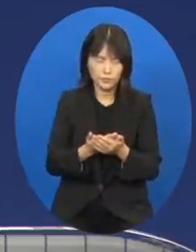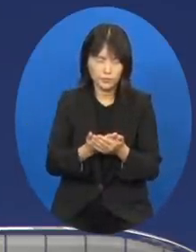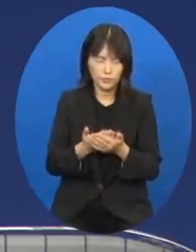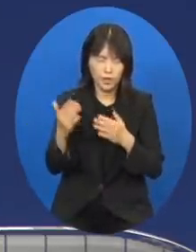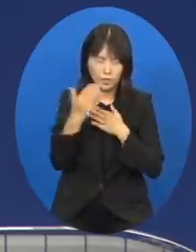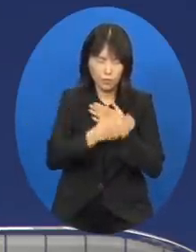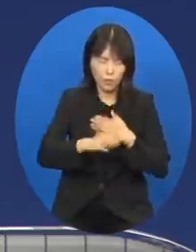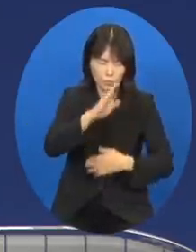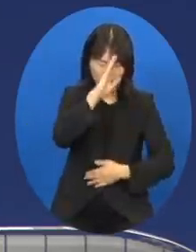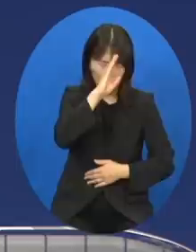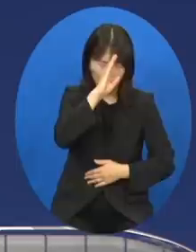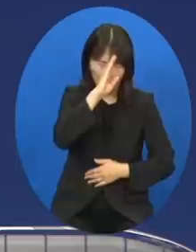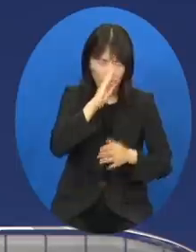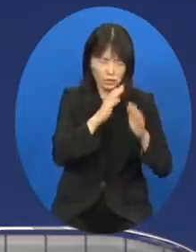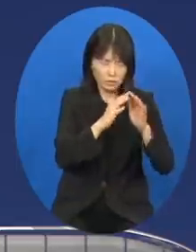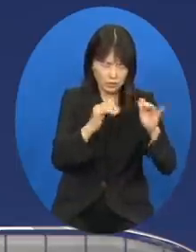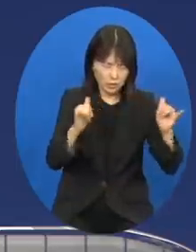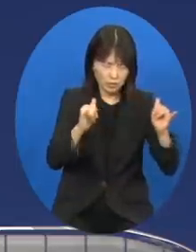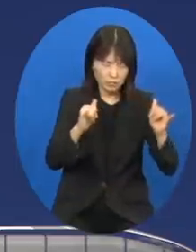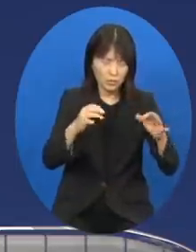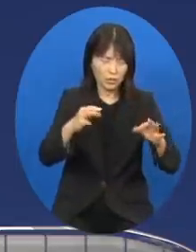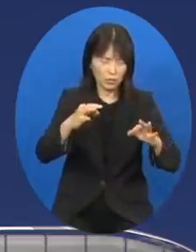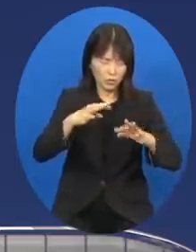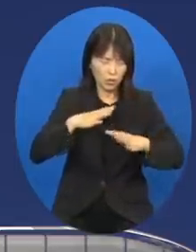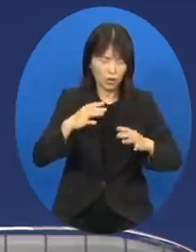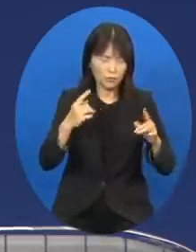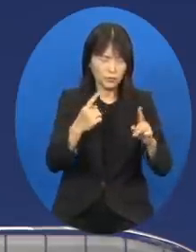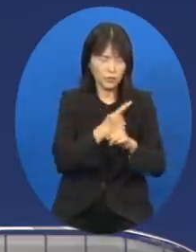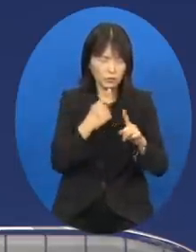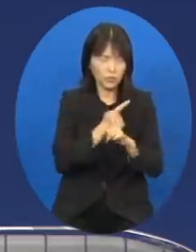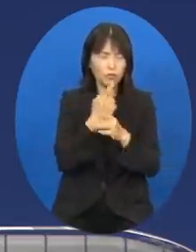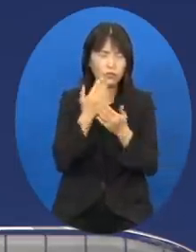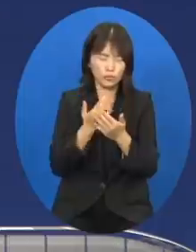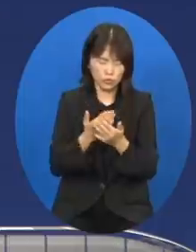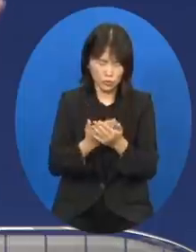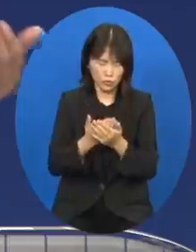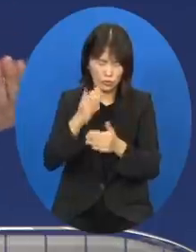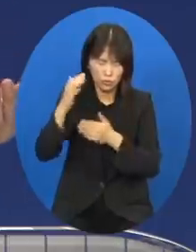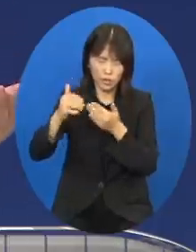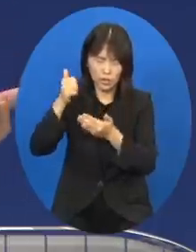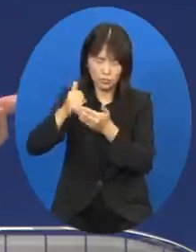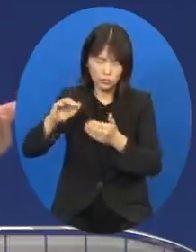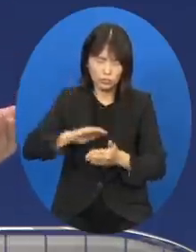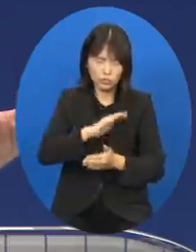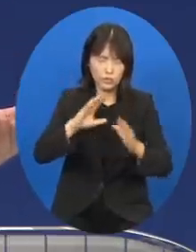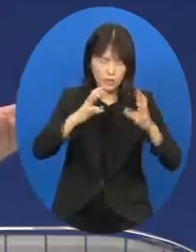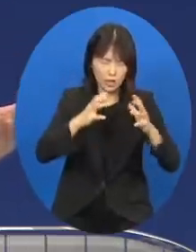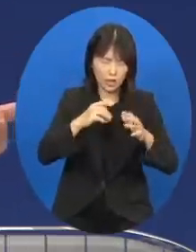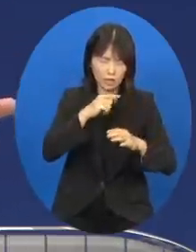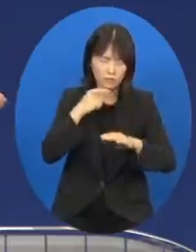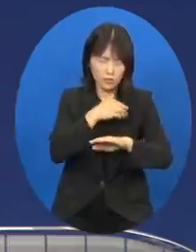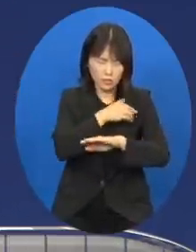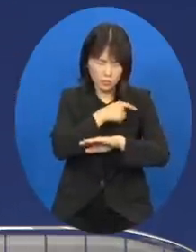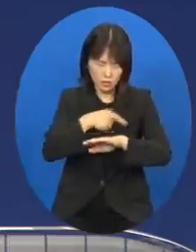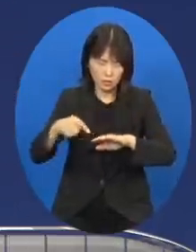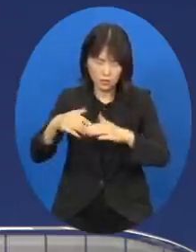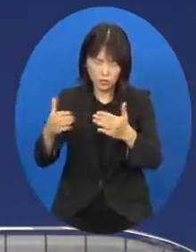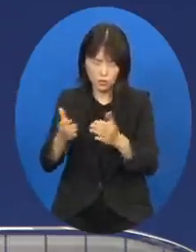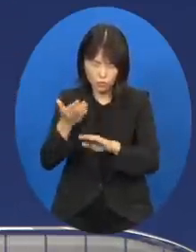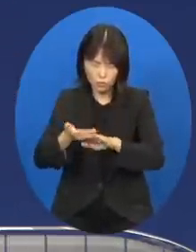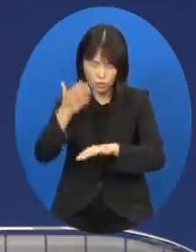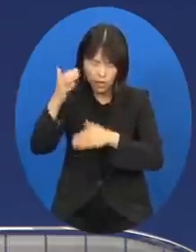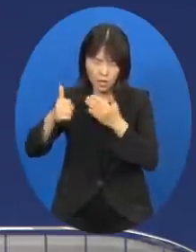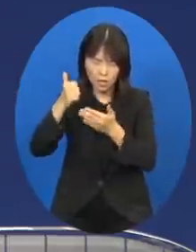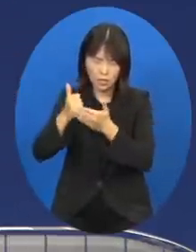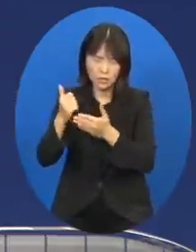몸에 병든 이들을 놀라우게 치료해 주소서. 하나님, 우리나라와 민족 위에 하나님의 은총이